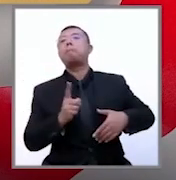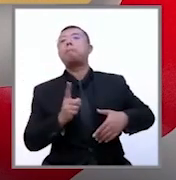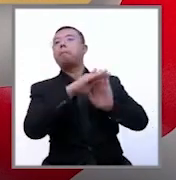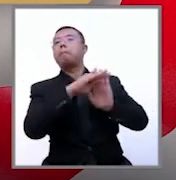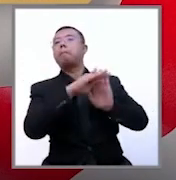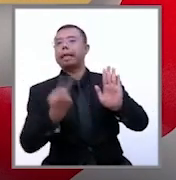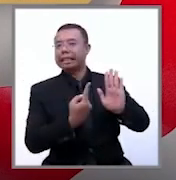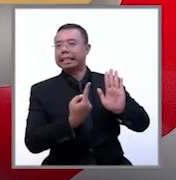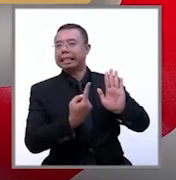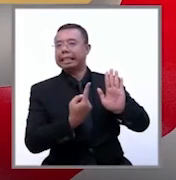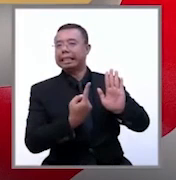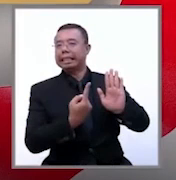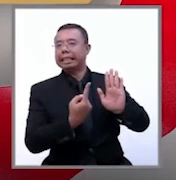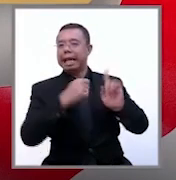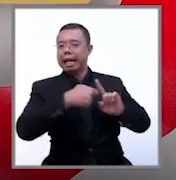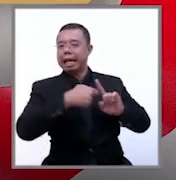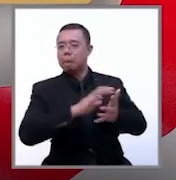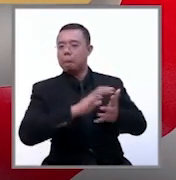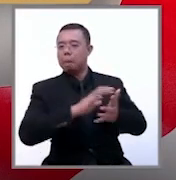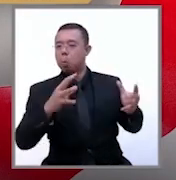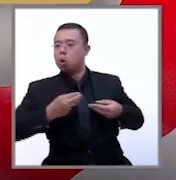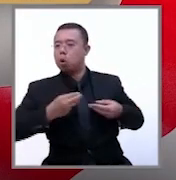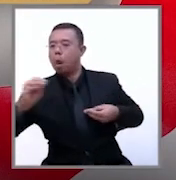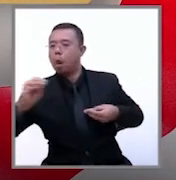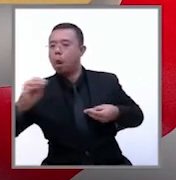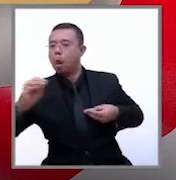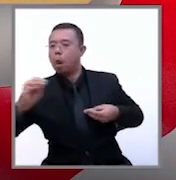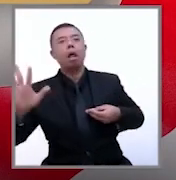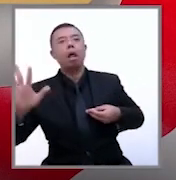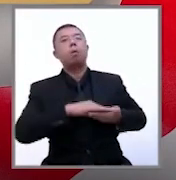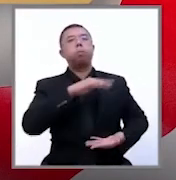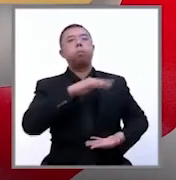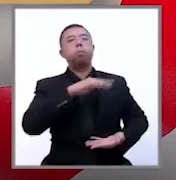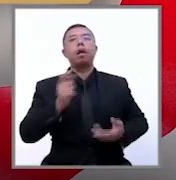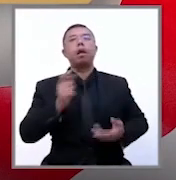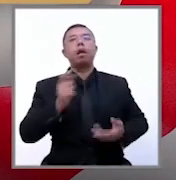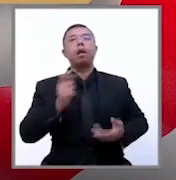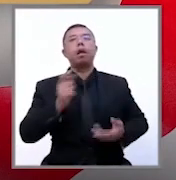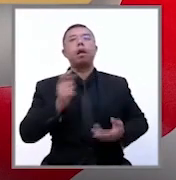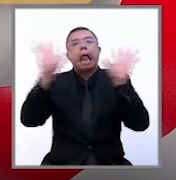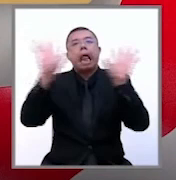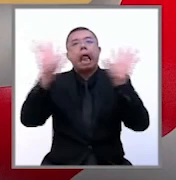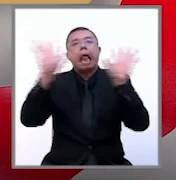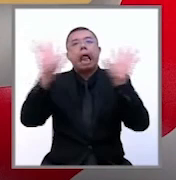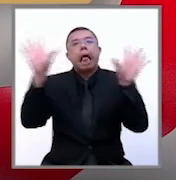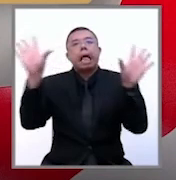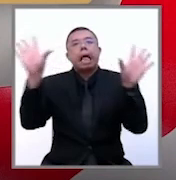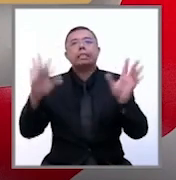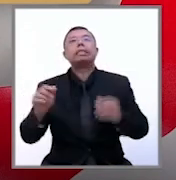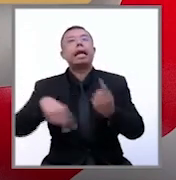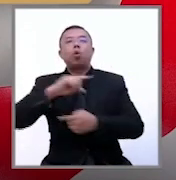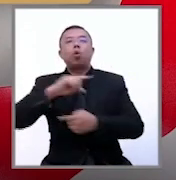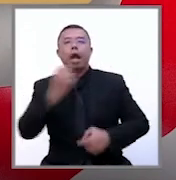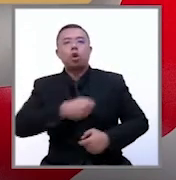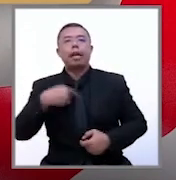sendiri Sementara kita masa depannya menjadi tidak jelas di sisi yang lain kita mengorbankan lingkungan dan sosial